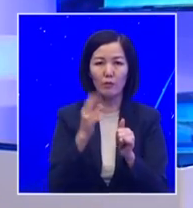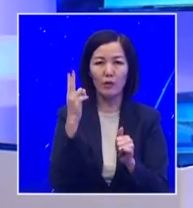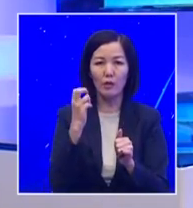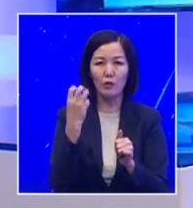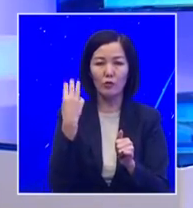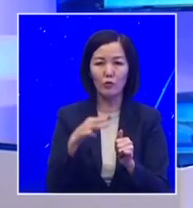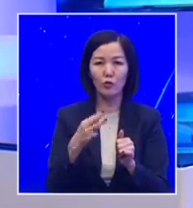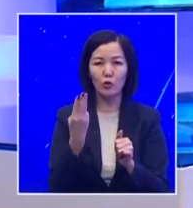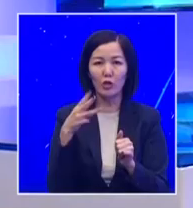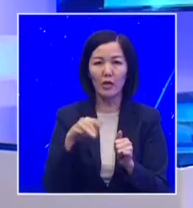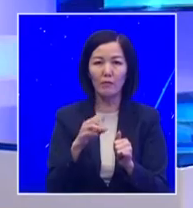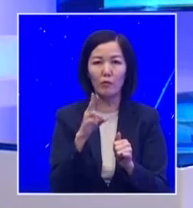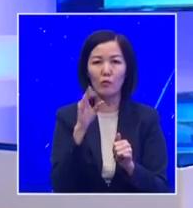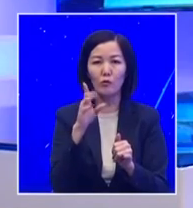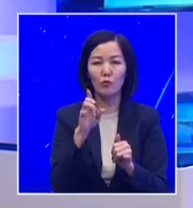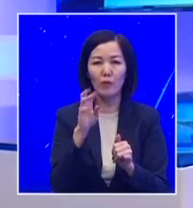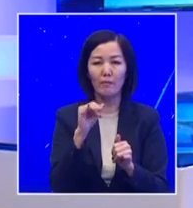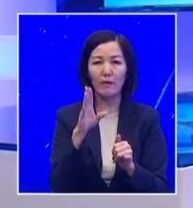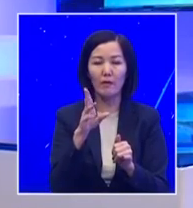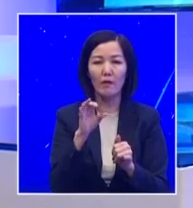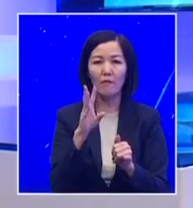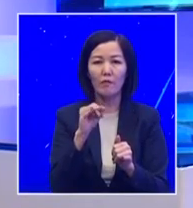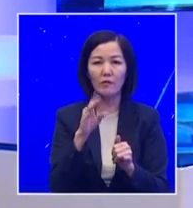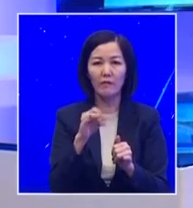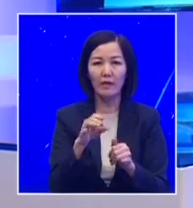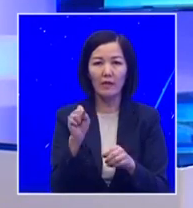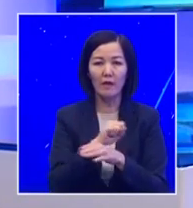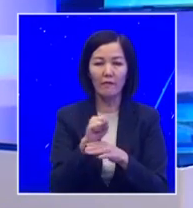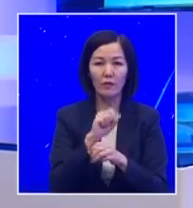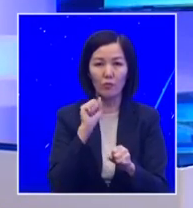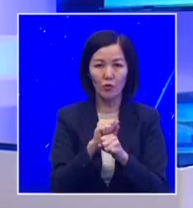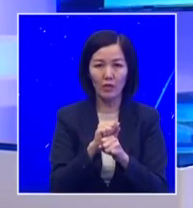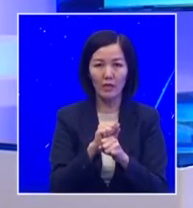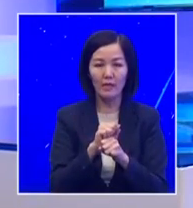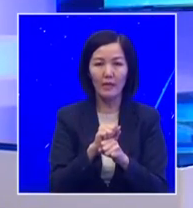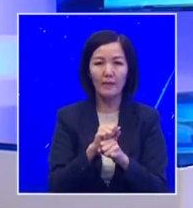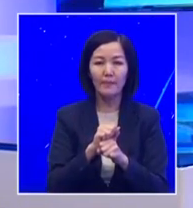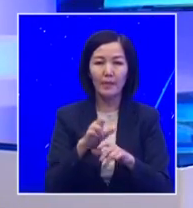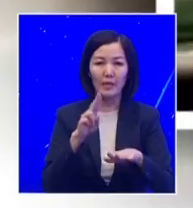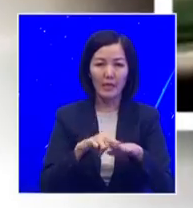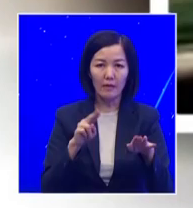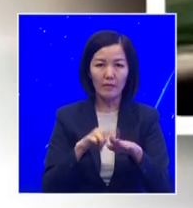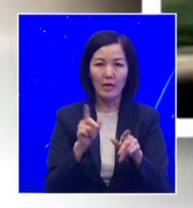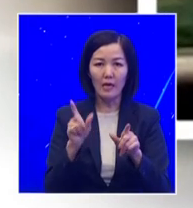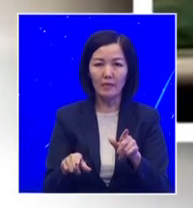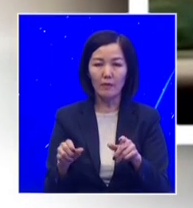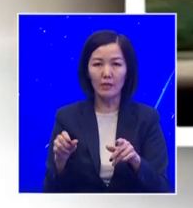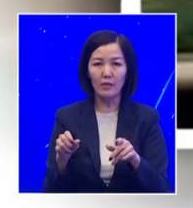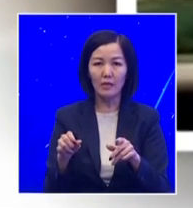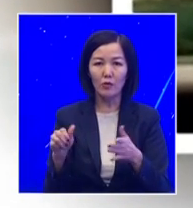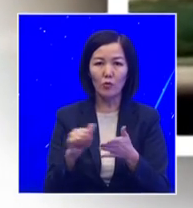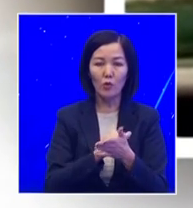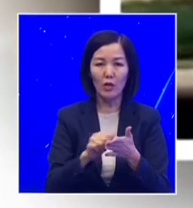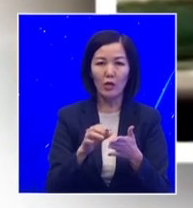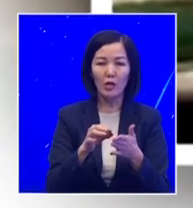шақырымында Көксу ауданы Балпық бекентінде Volkswagen Golf автокөлігін тоқтатқан. Тәртіп сақшылары азаматтың жүргізуші куәлігінен